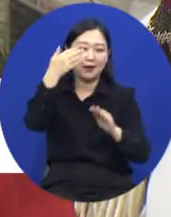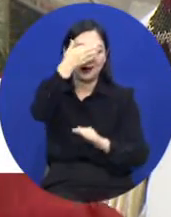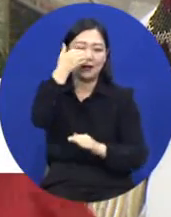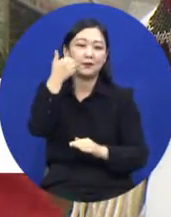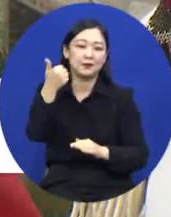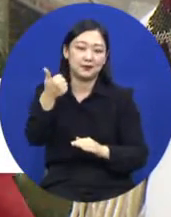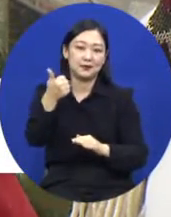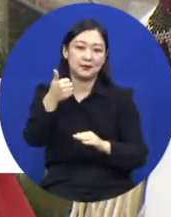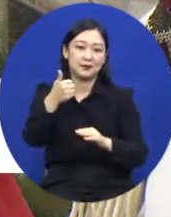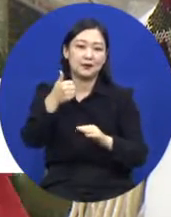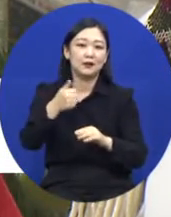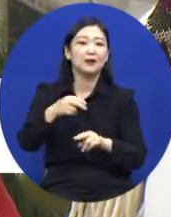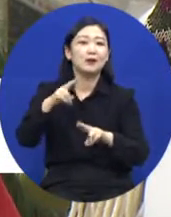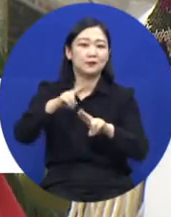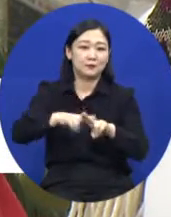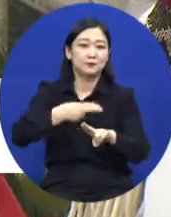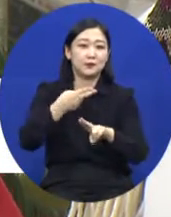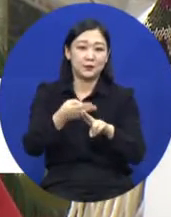할아버지에게